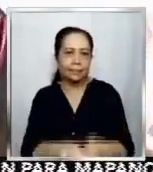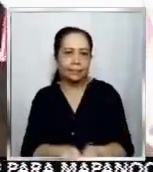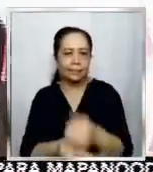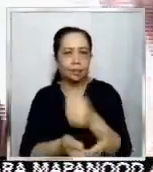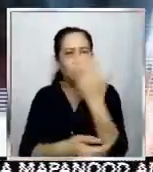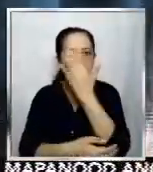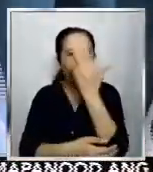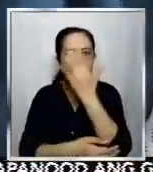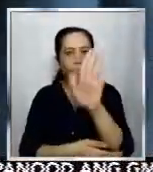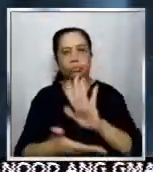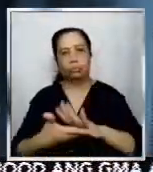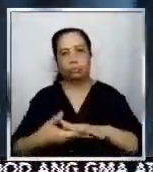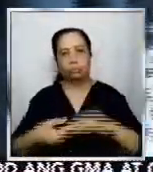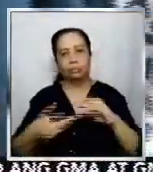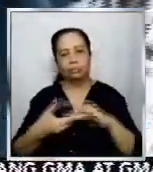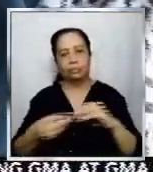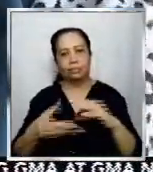niya.